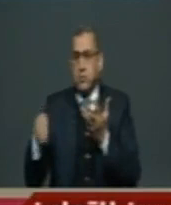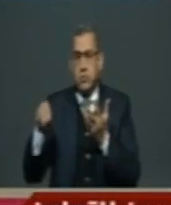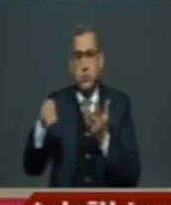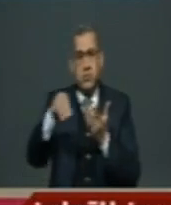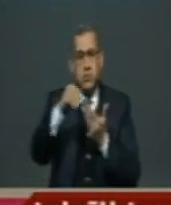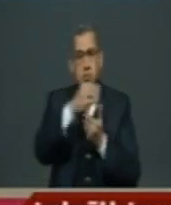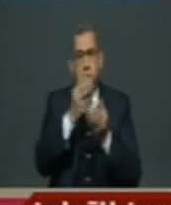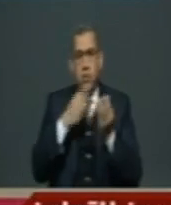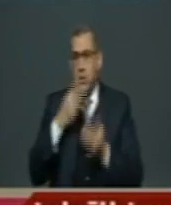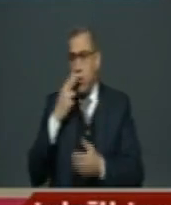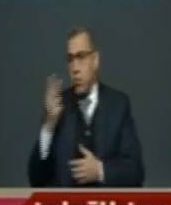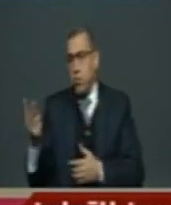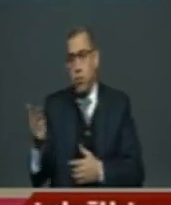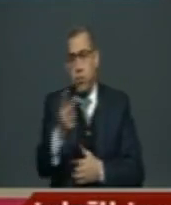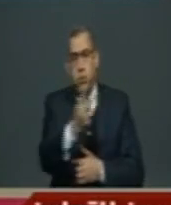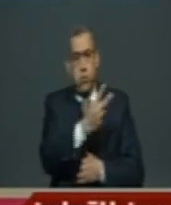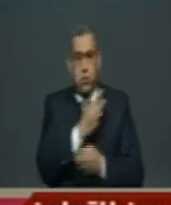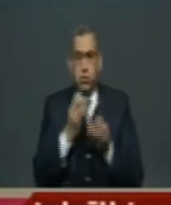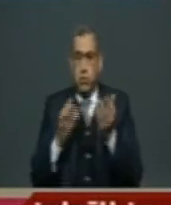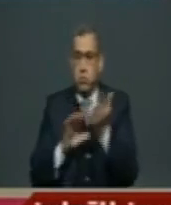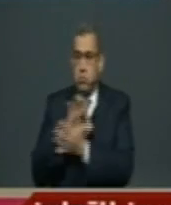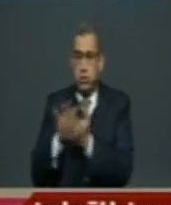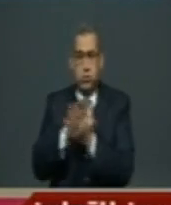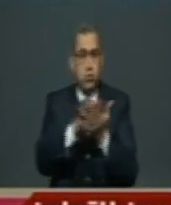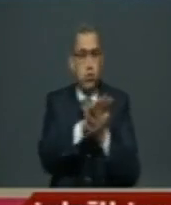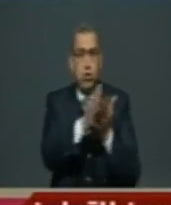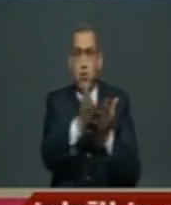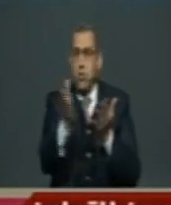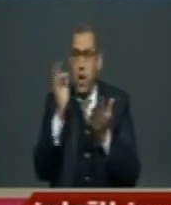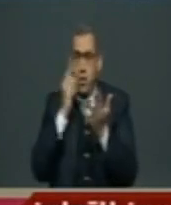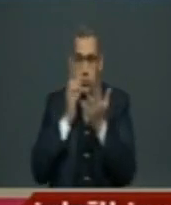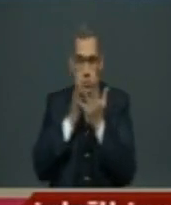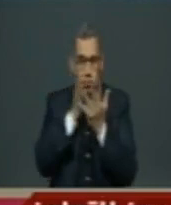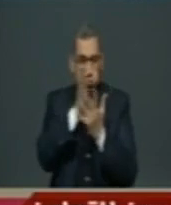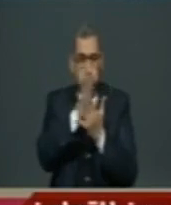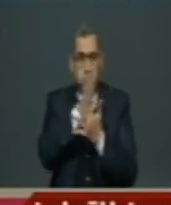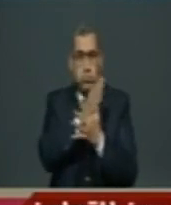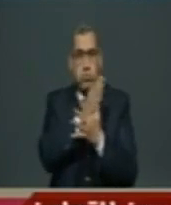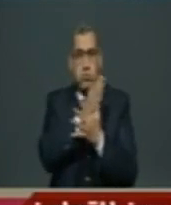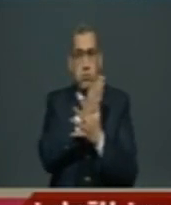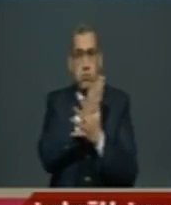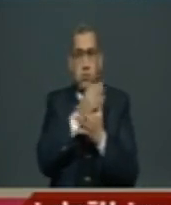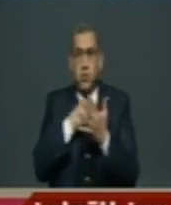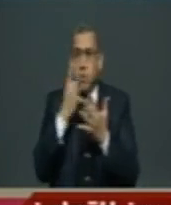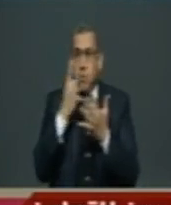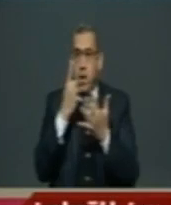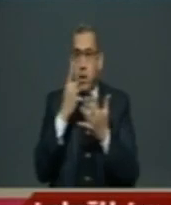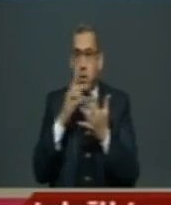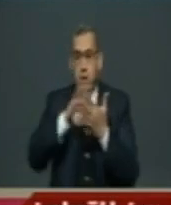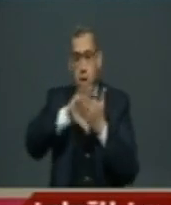في كل المحاور. يعني ما كنتش أقدر أعمل أسيب